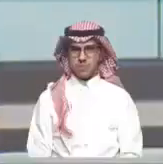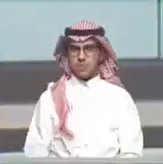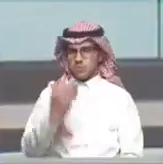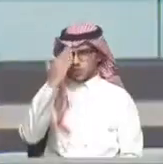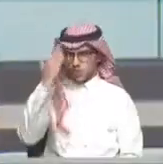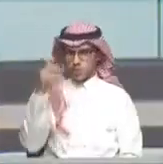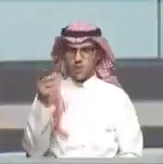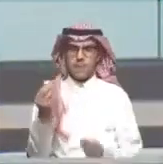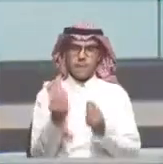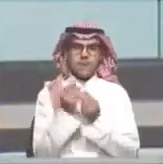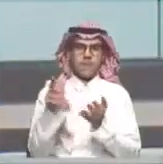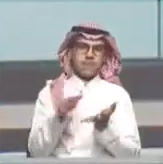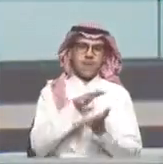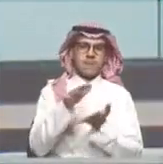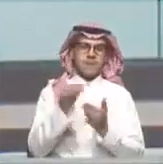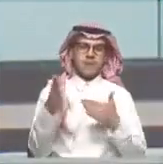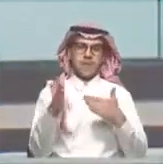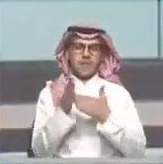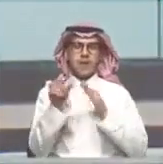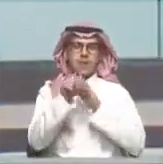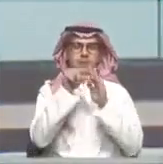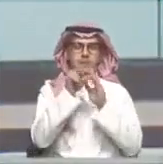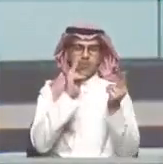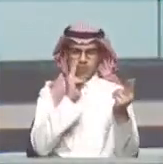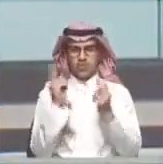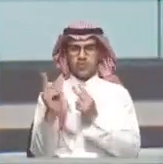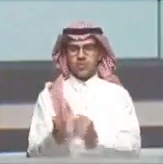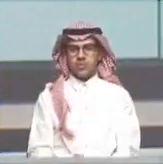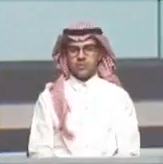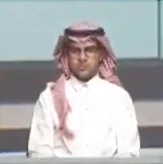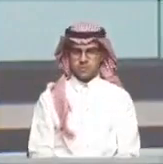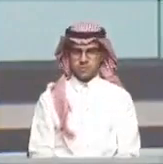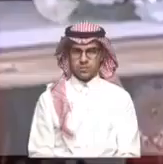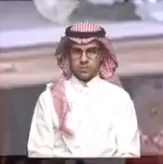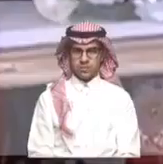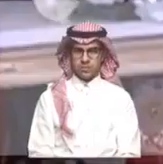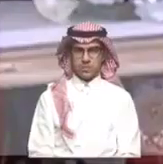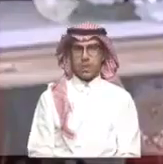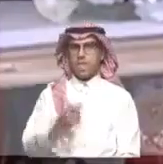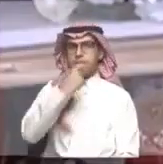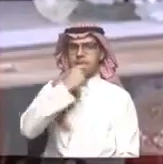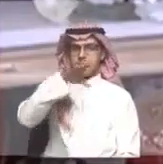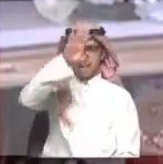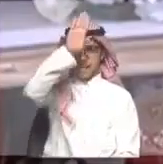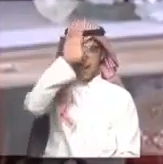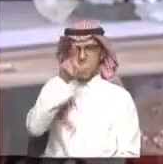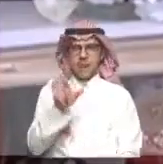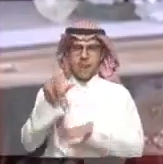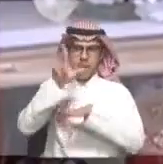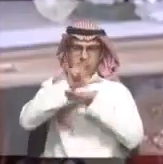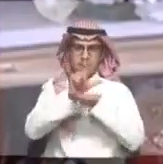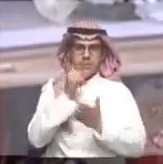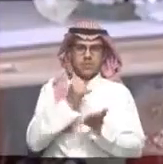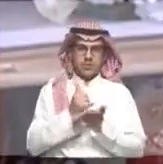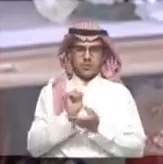شكرا عقيل، بهذا نصل بحضراتكم إلى نهاية هذه النشرة، وختما لها إليكم العناوين. خادم الحرمين الشريفين